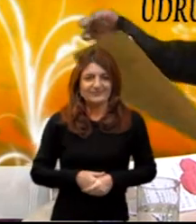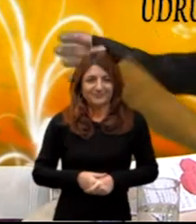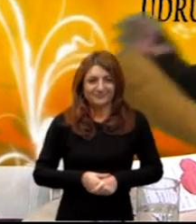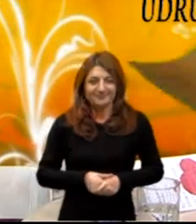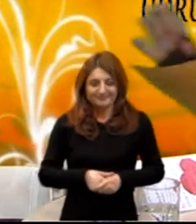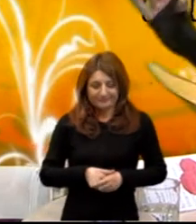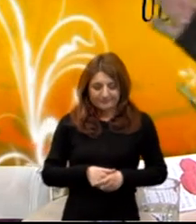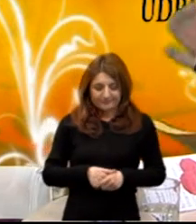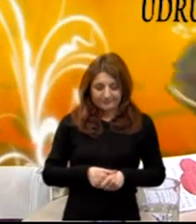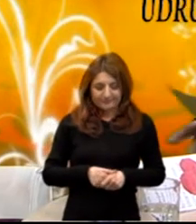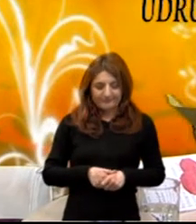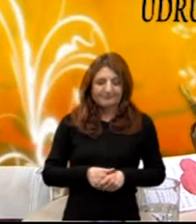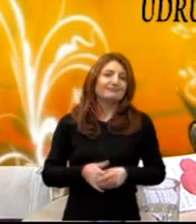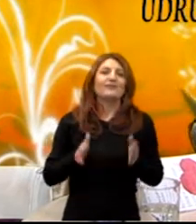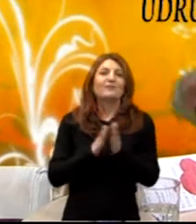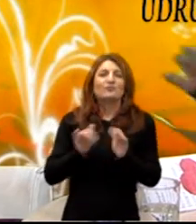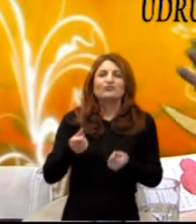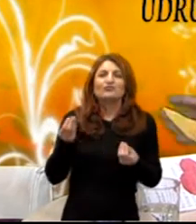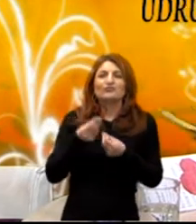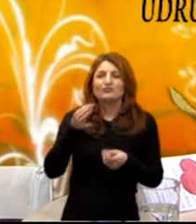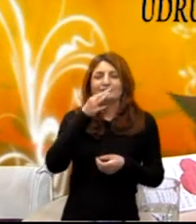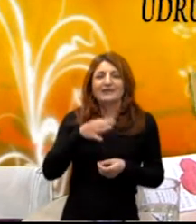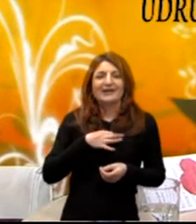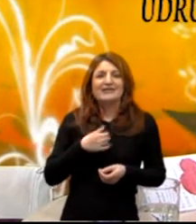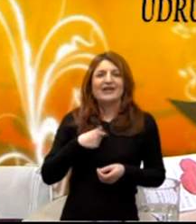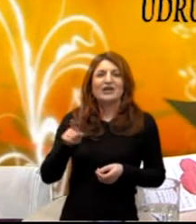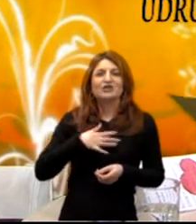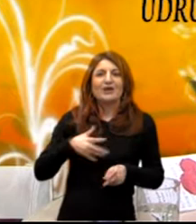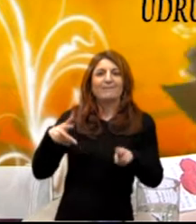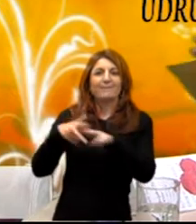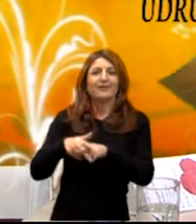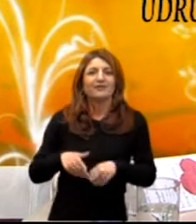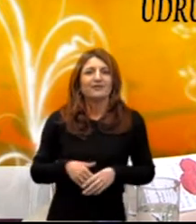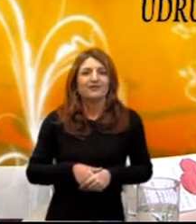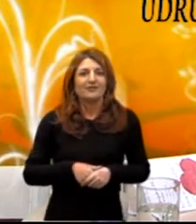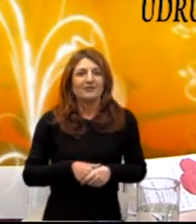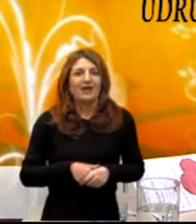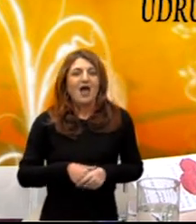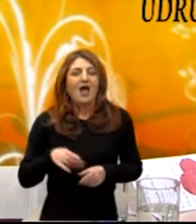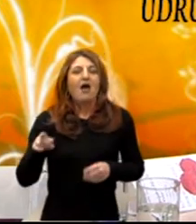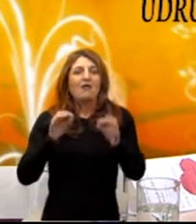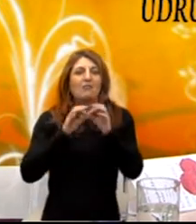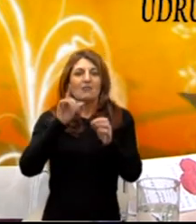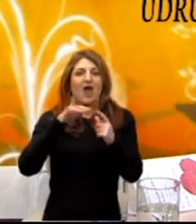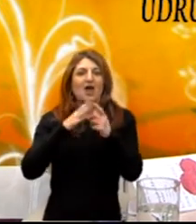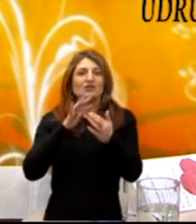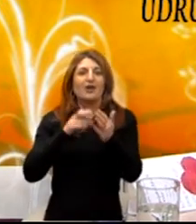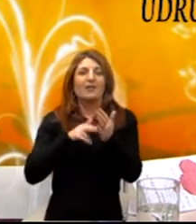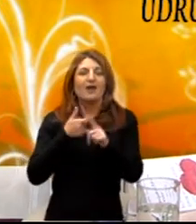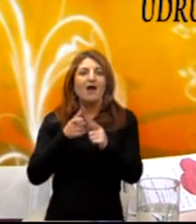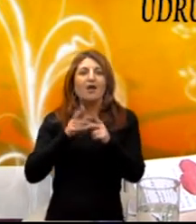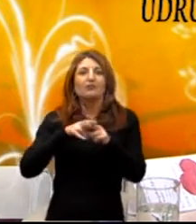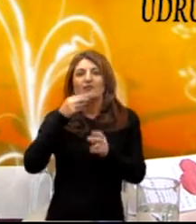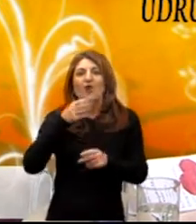kad smo već kod... Recite mi to još nešto što želite da vas ne prekidam, jer će nam Blaženka govoriti o toj pripremi.